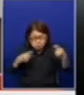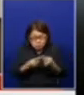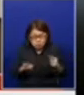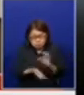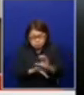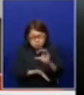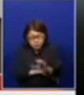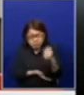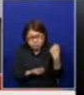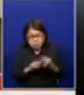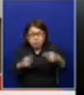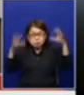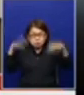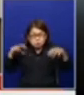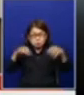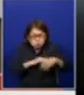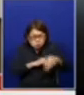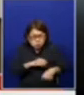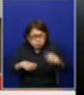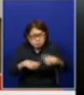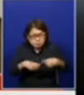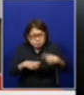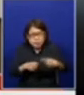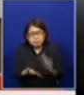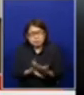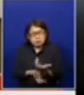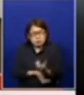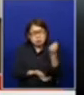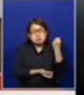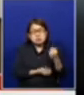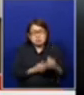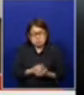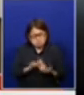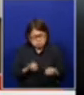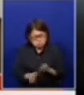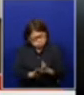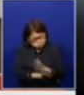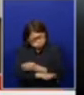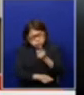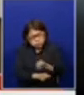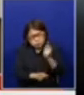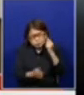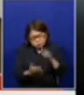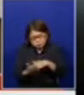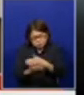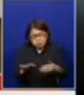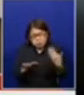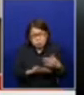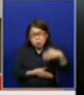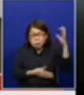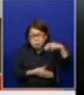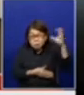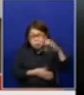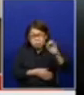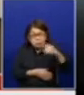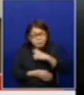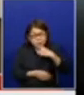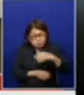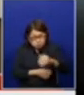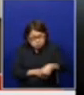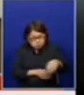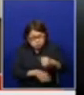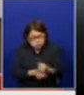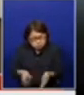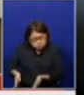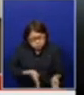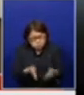องเอาเงินกลับทำไมไม่คิดวางแผนตอนที่มันก่อนแล้งขุดได้น้ำคือชีวิตท่านไปทำโครง